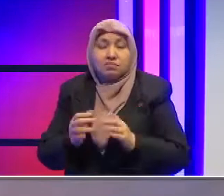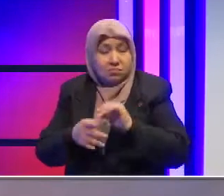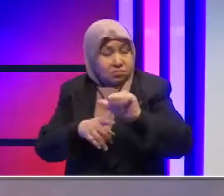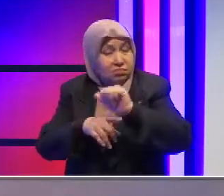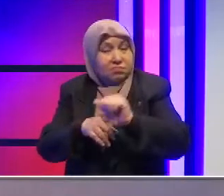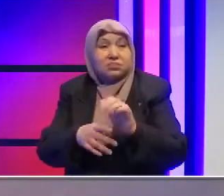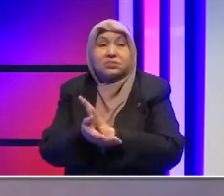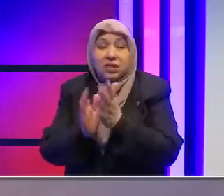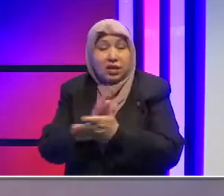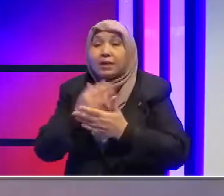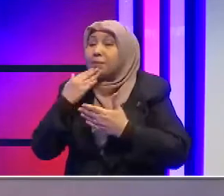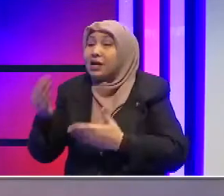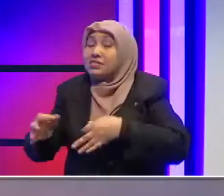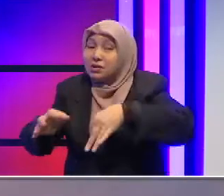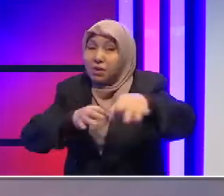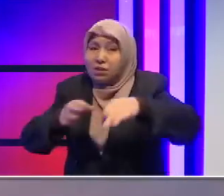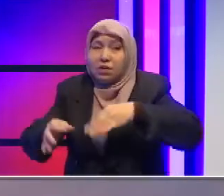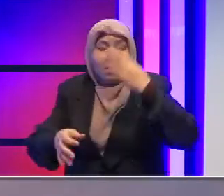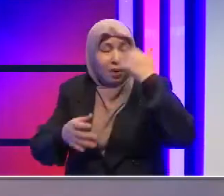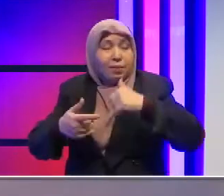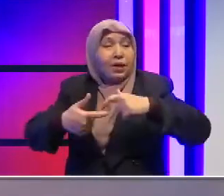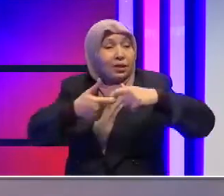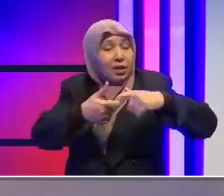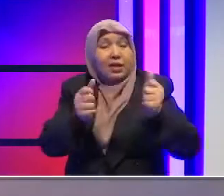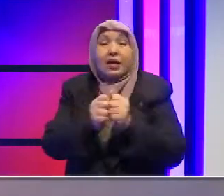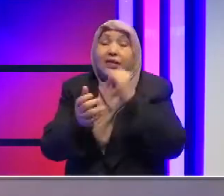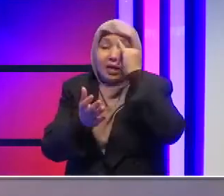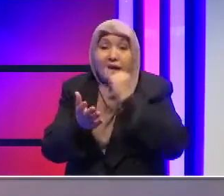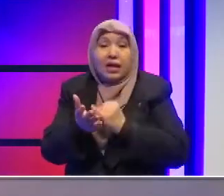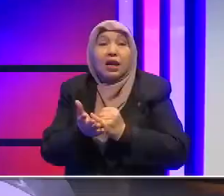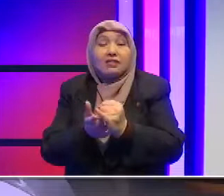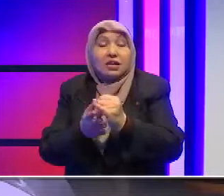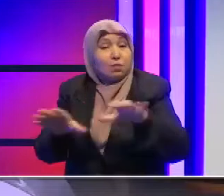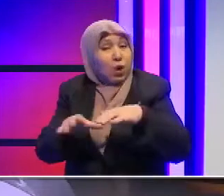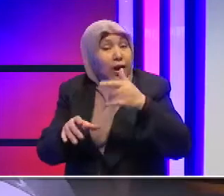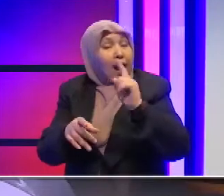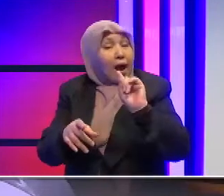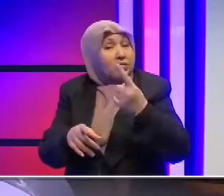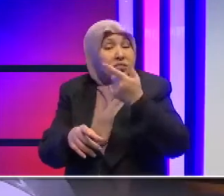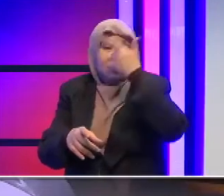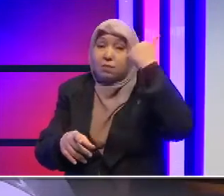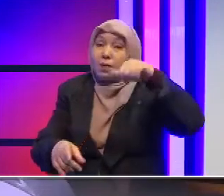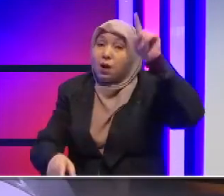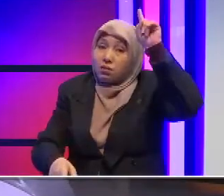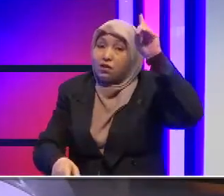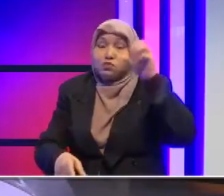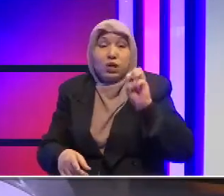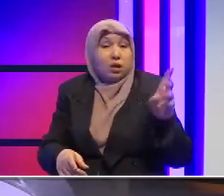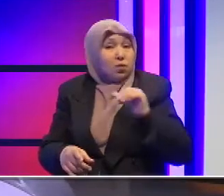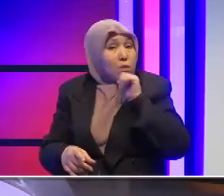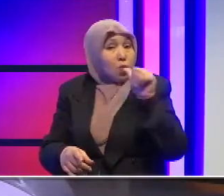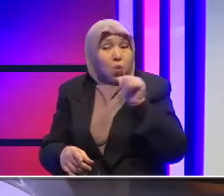pada Ustaz Syamsul menjelaskan tentang hunafa itu berkaitan dengan keikhlasan, Ustaz, ya. Buat hanya kerana Allah Subhanahu Wa Taala, bukannya